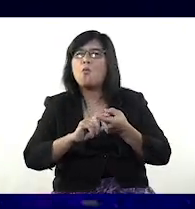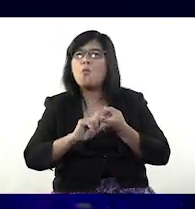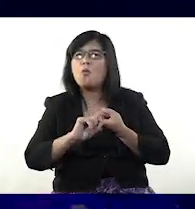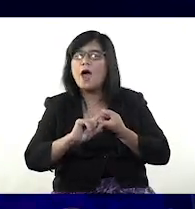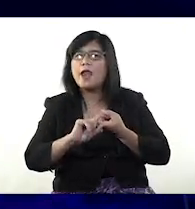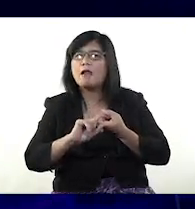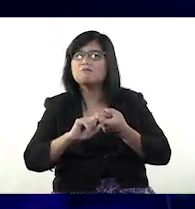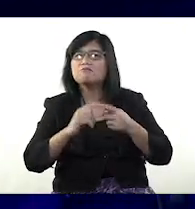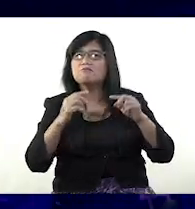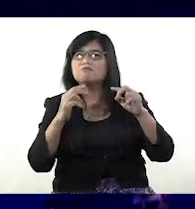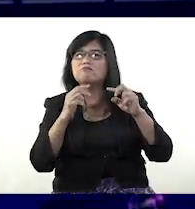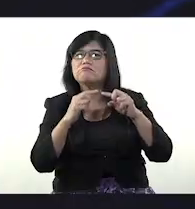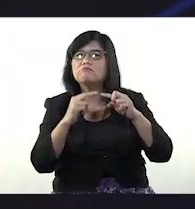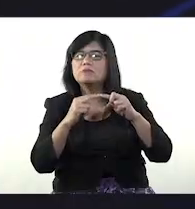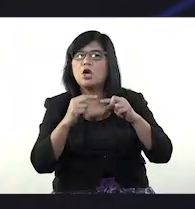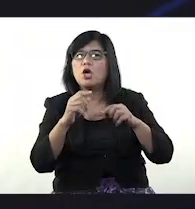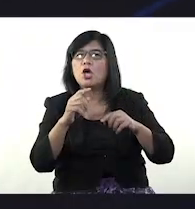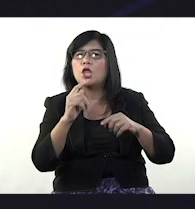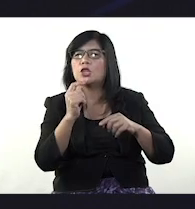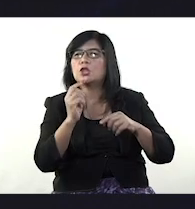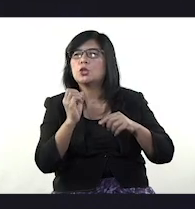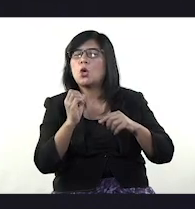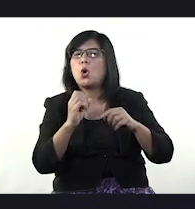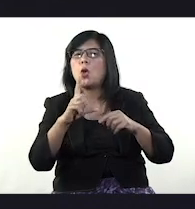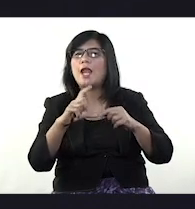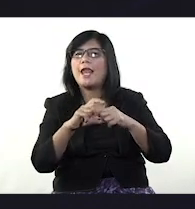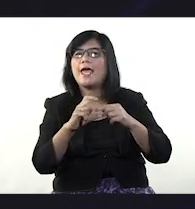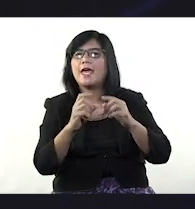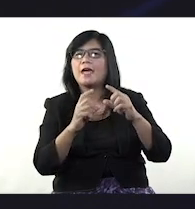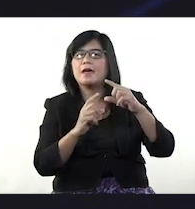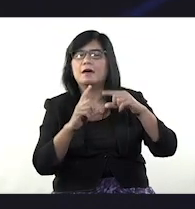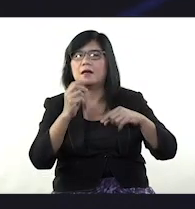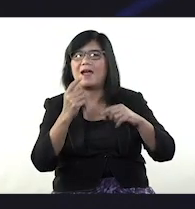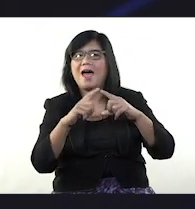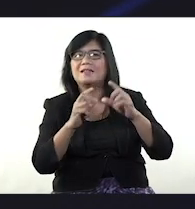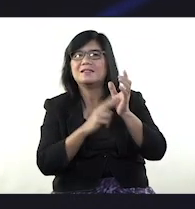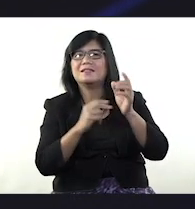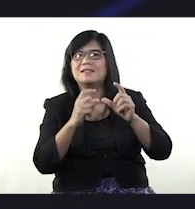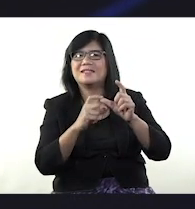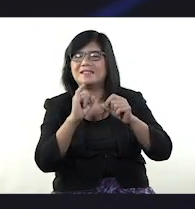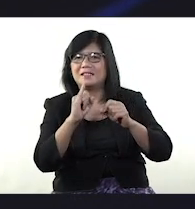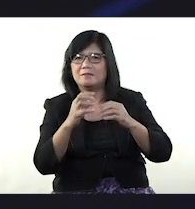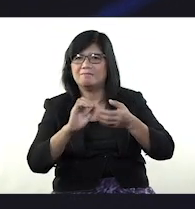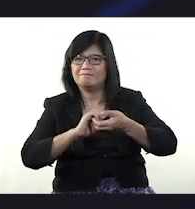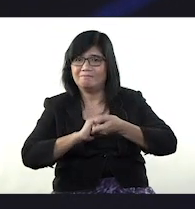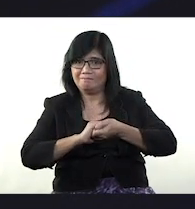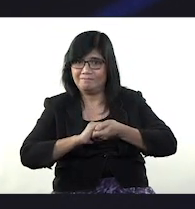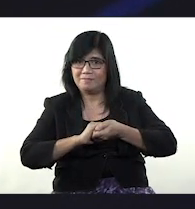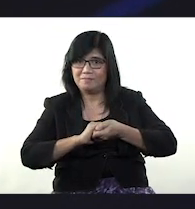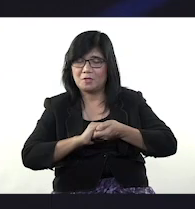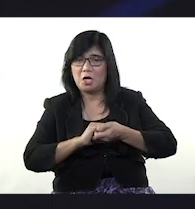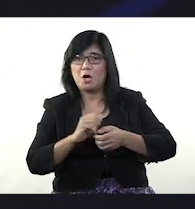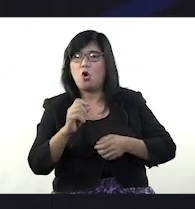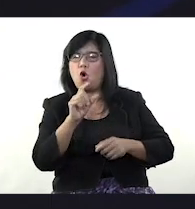Oh Gilbert yg pengecut Gilbert ini penjilat Gilbert warnanya enggak jelas